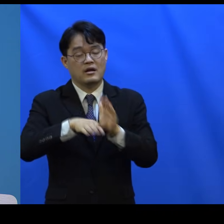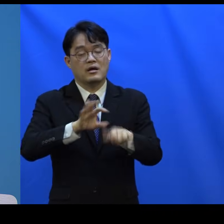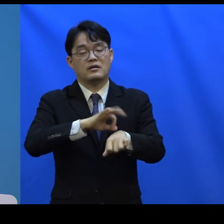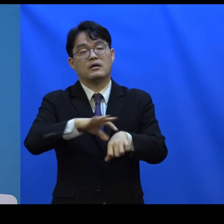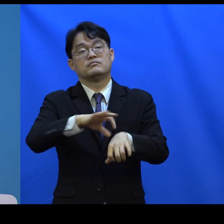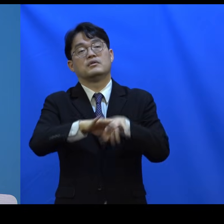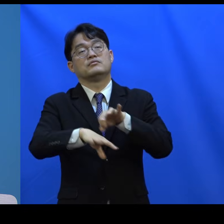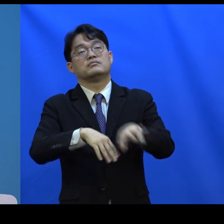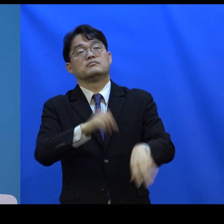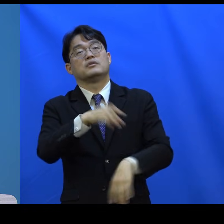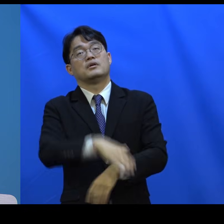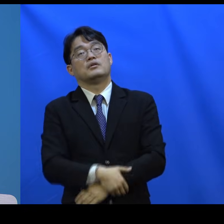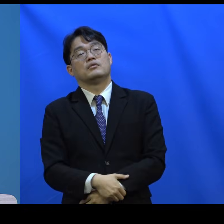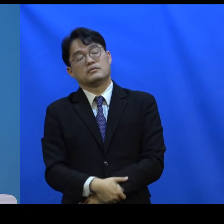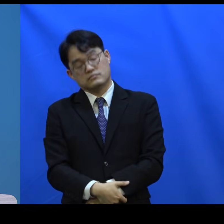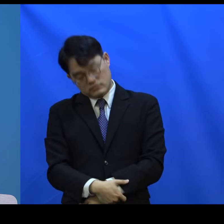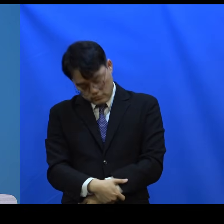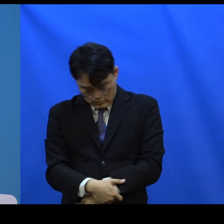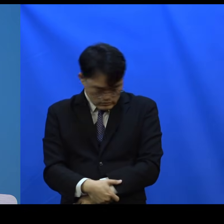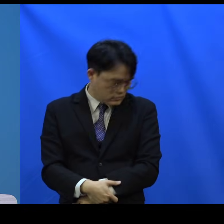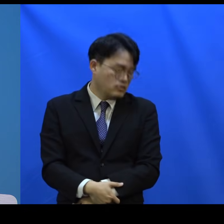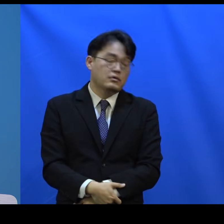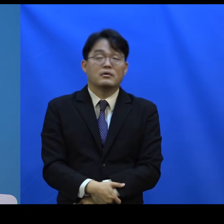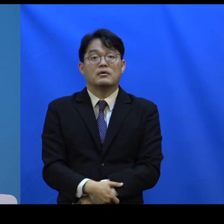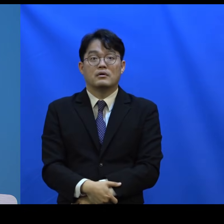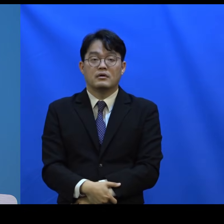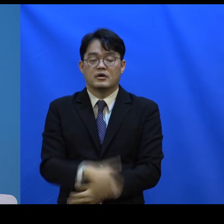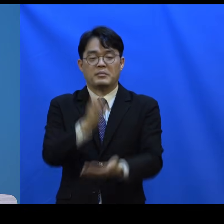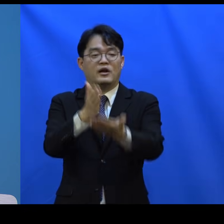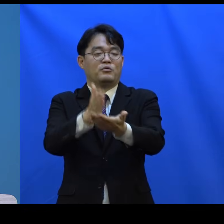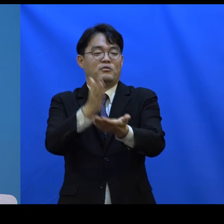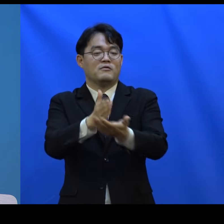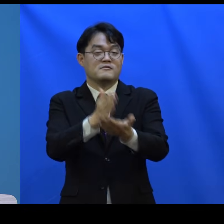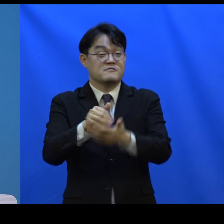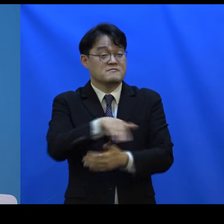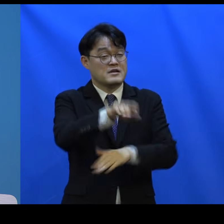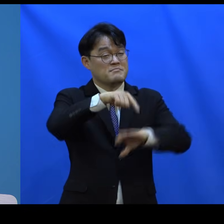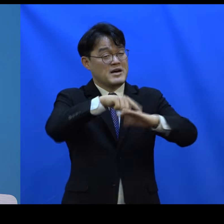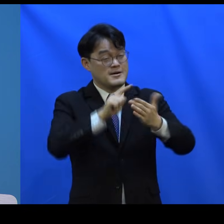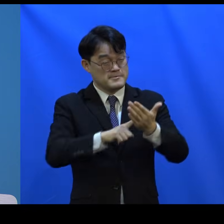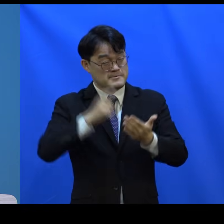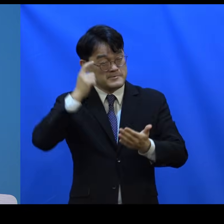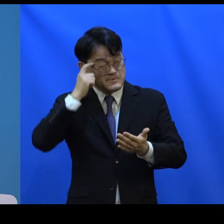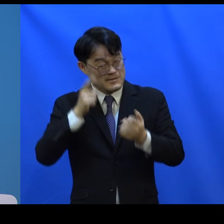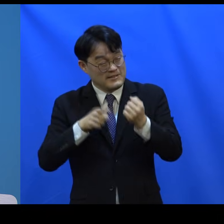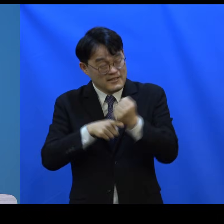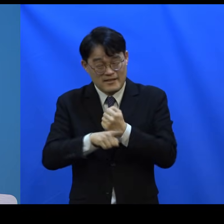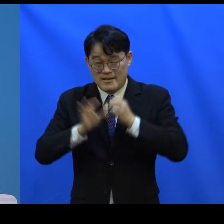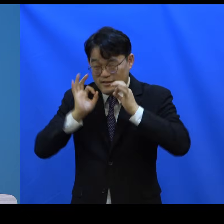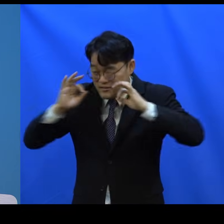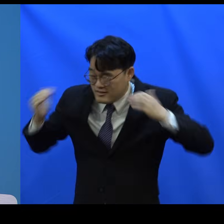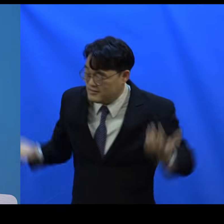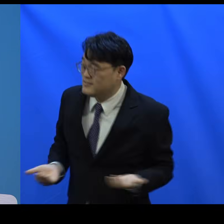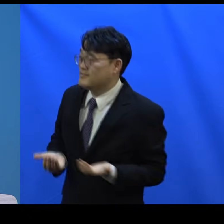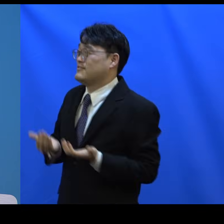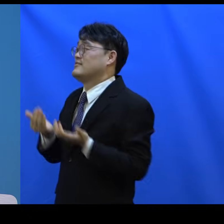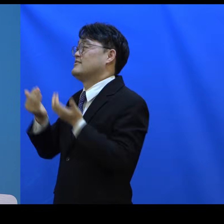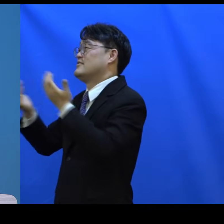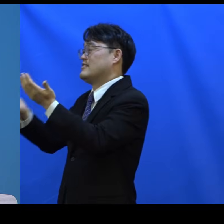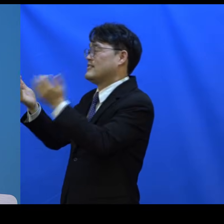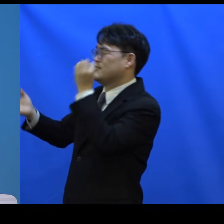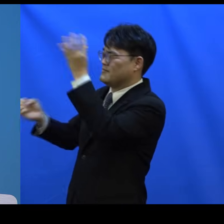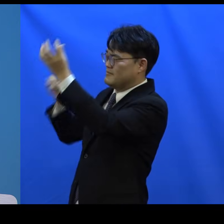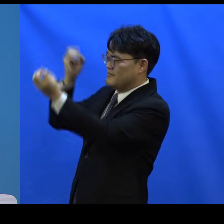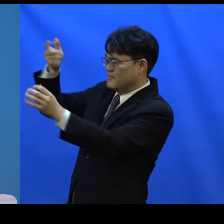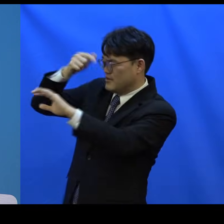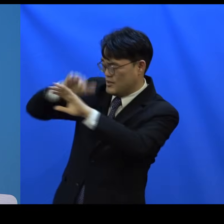거, 이게 하나님을 사랑하는 것을 드러내는 곳이 바로 예배여야 된다. 여러분, 신약에서 최고의 예배자는 마리아예요.